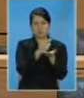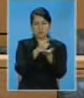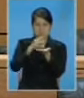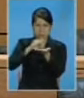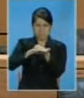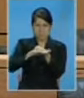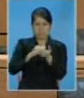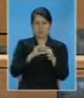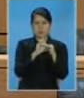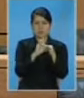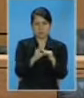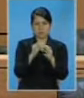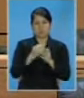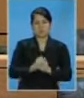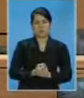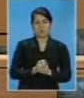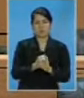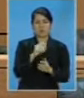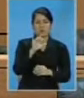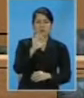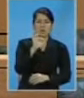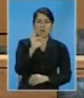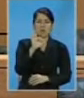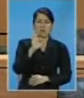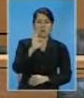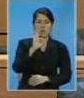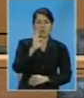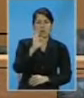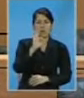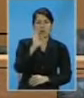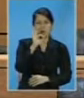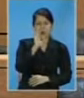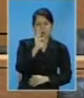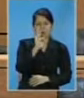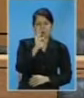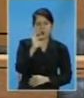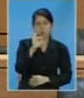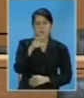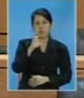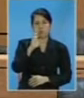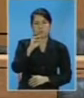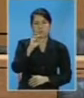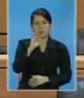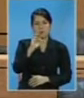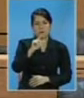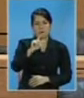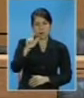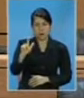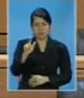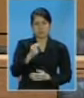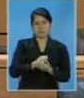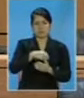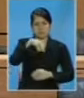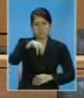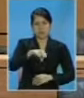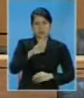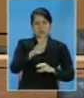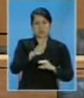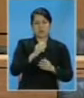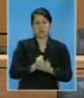ประเด็น969ล้านที่สำนักปลัดกระทรวงมหาดไทยได้ขออนุมั